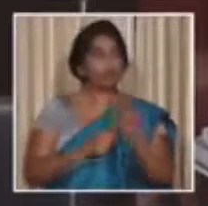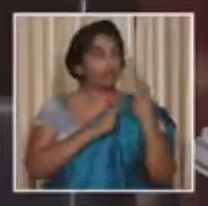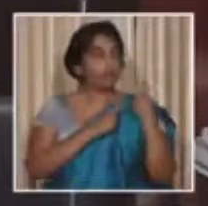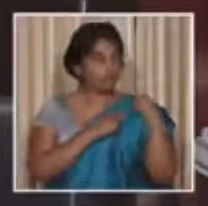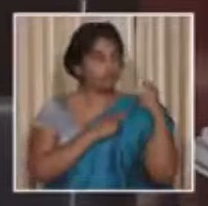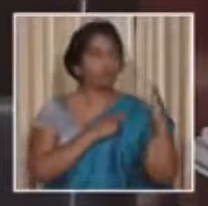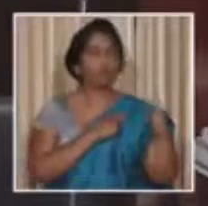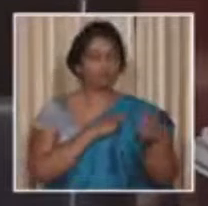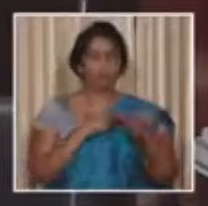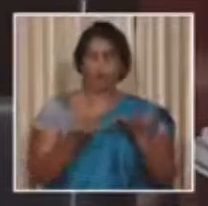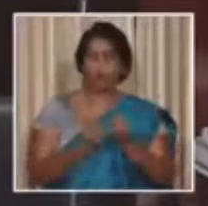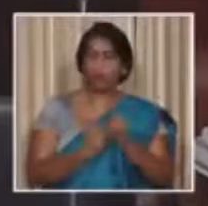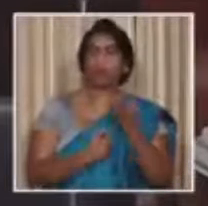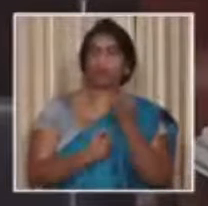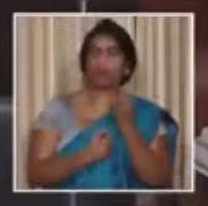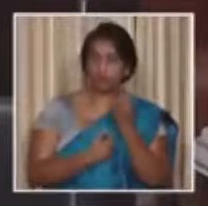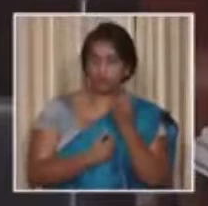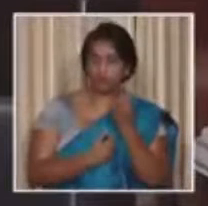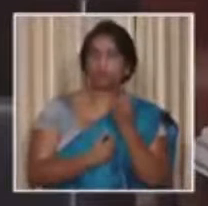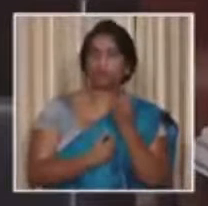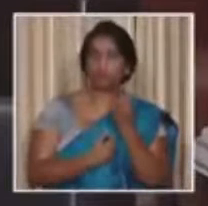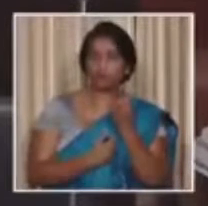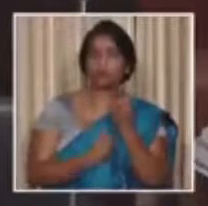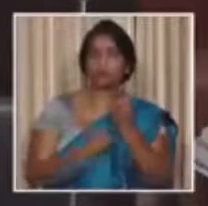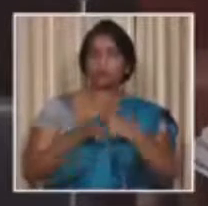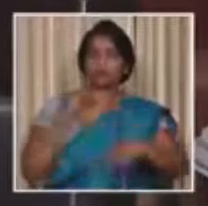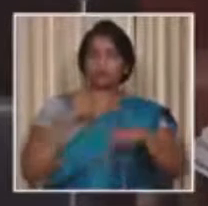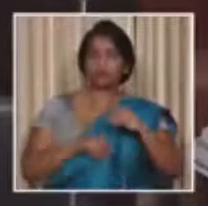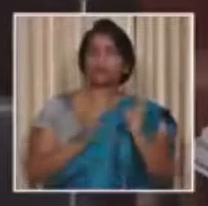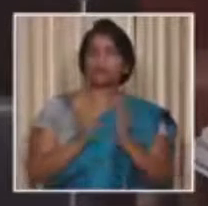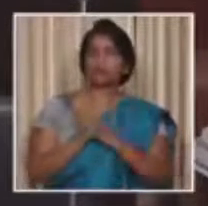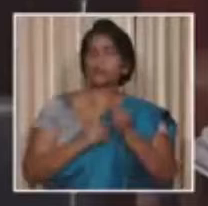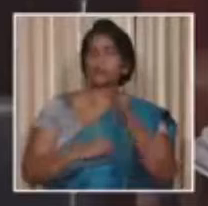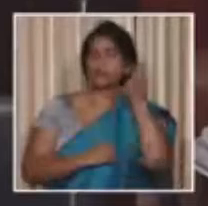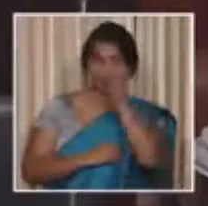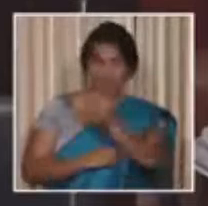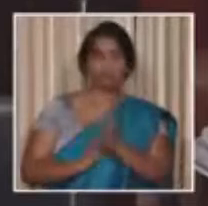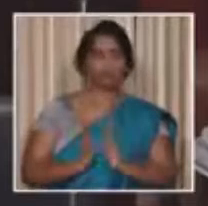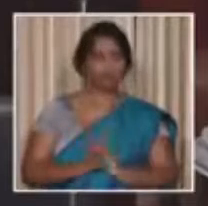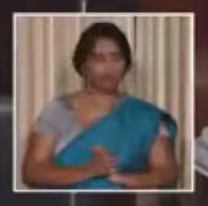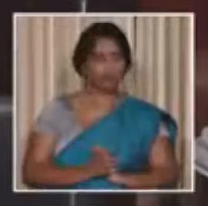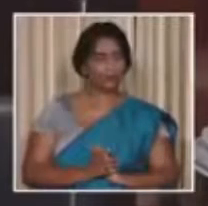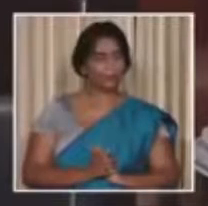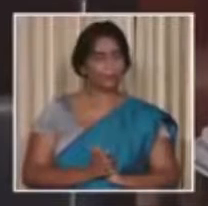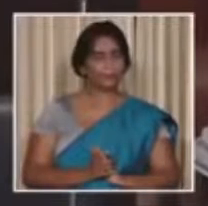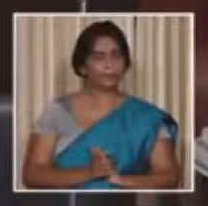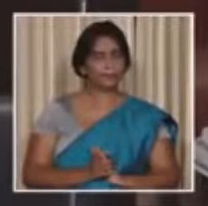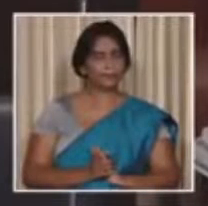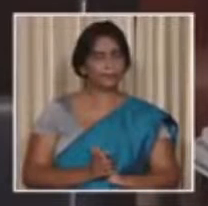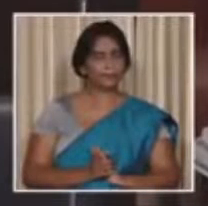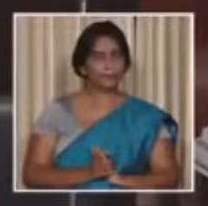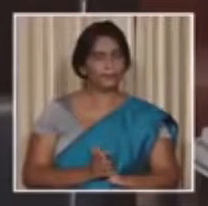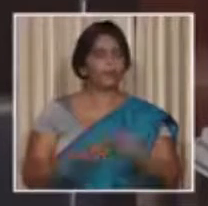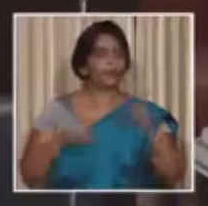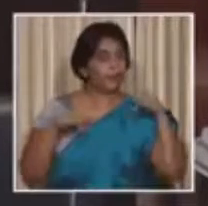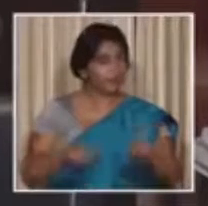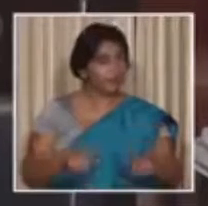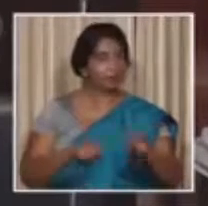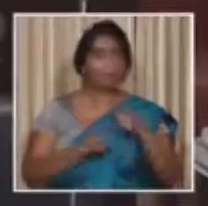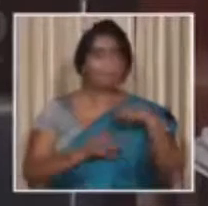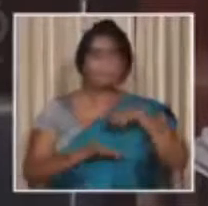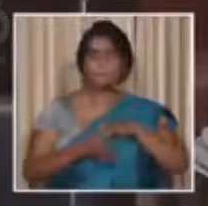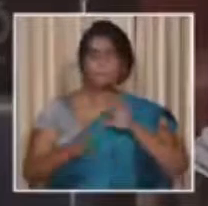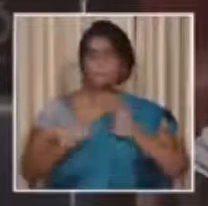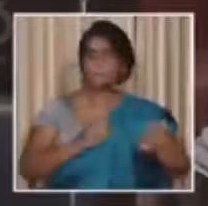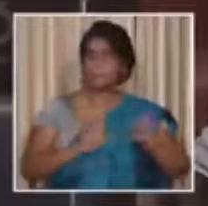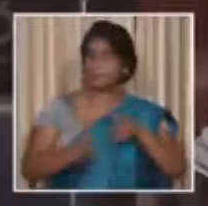මේ අවශ්‍ය මුදල්. මුදල් මැතිවරණ කොමසාරිස්වරයා ලබා දෙන්න කරු කතාදායකතු වෙන්නේ. ඉතින් අද මේ පළාත් පාලන